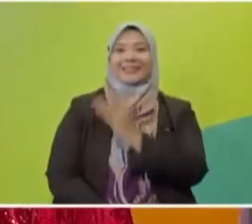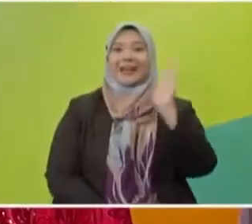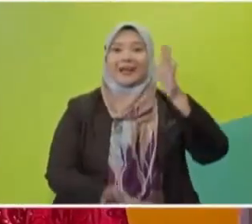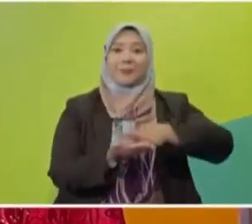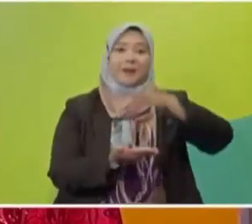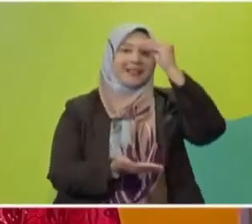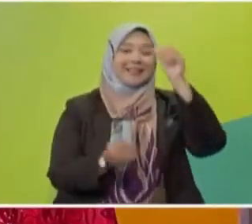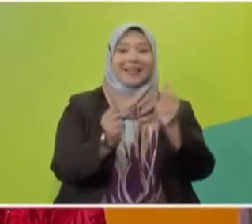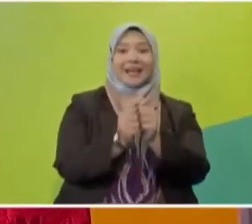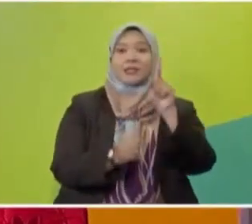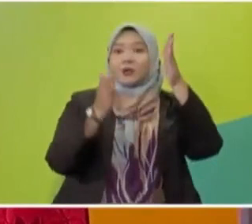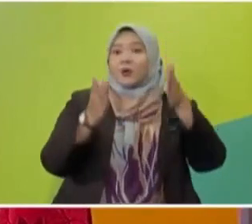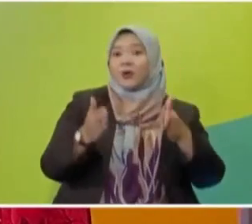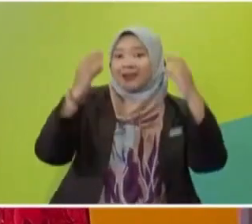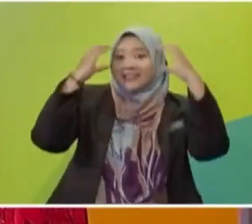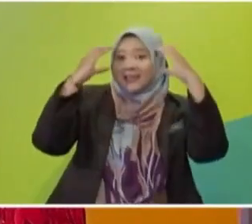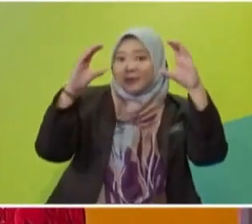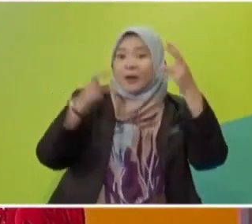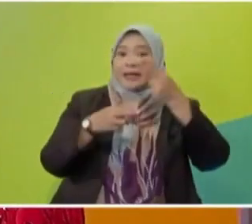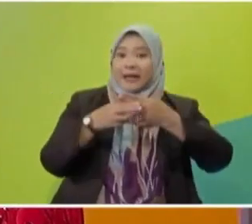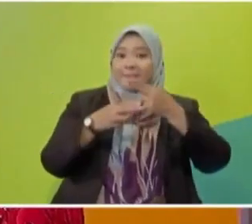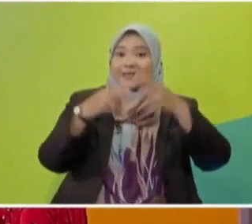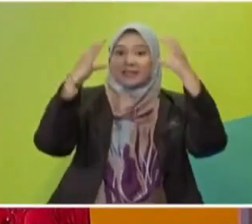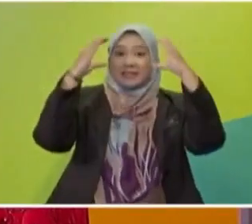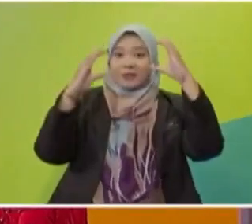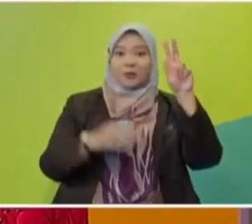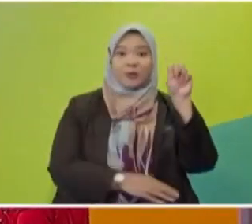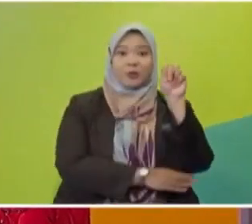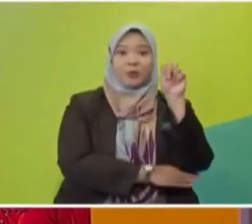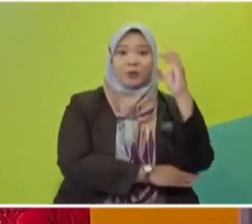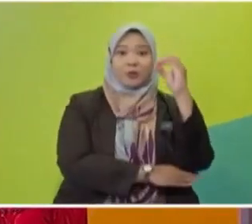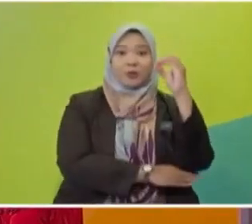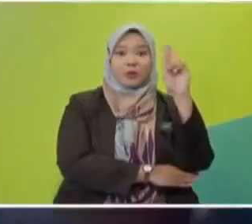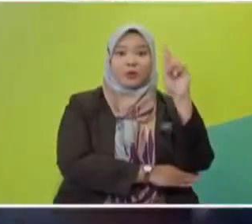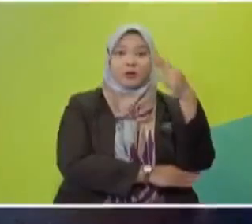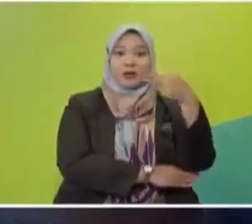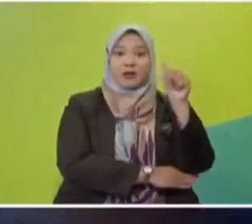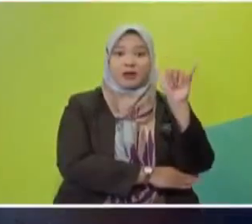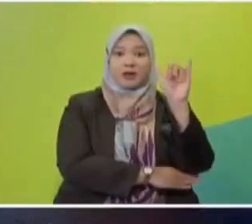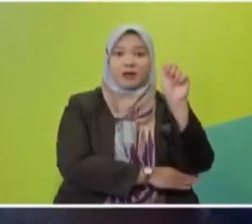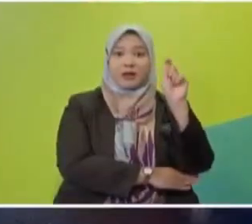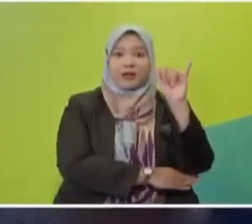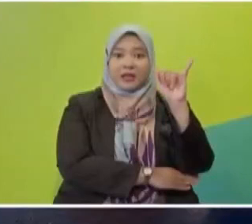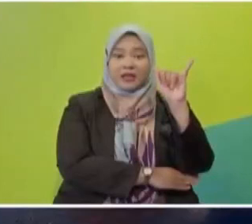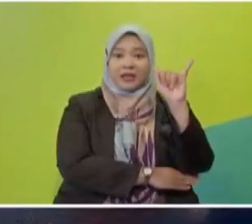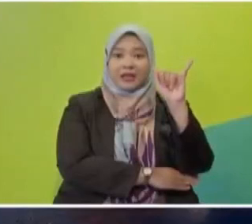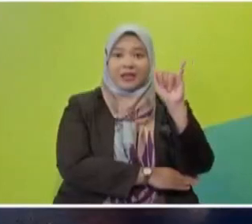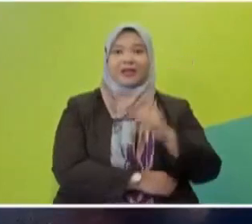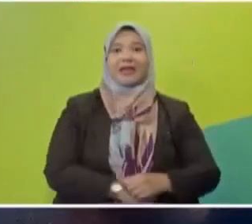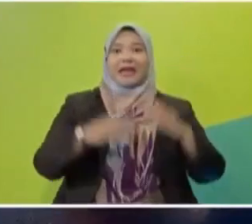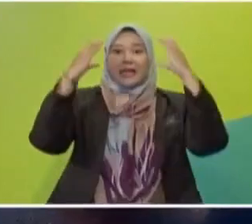Cikgu Nur Hayati Mak Zain daripada SK Seksyen 18 Shah Alam Selangor. Apa khabar wahai